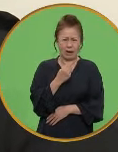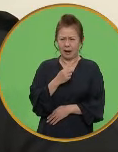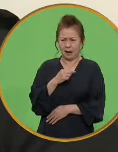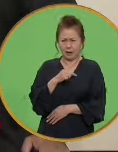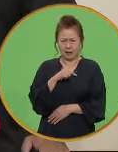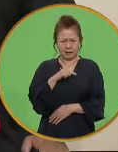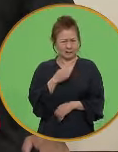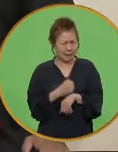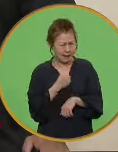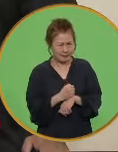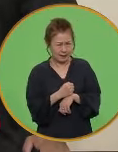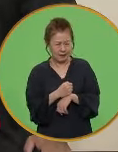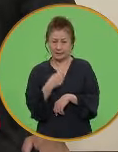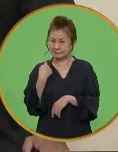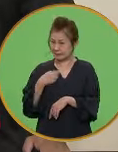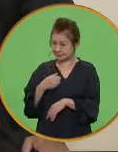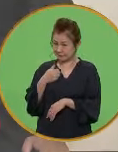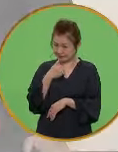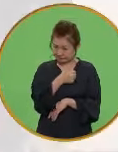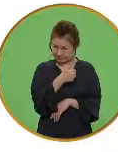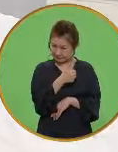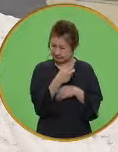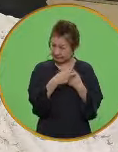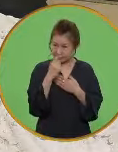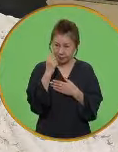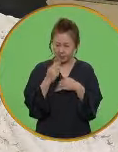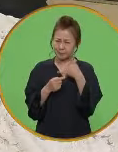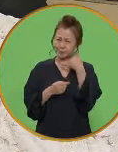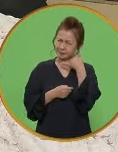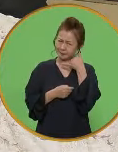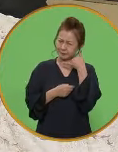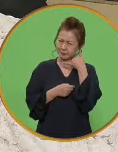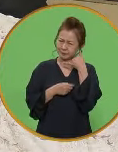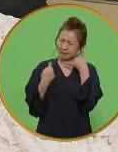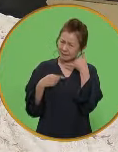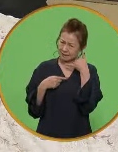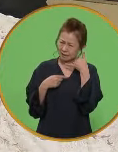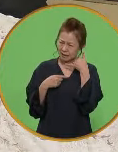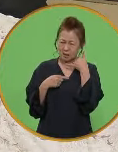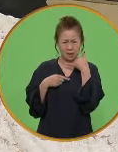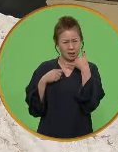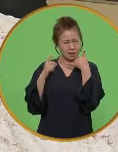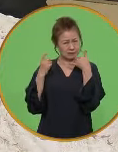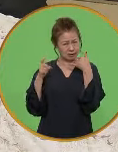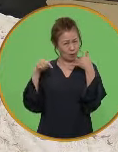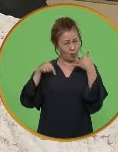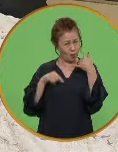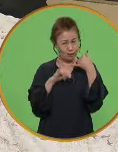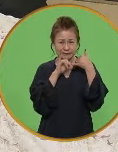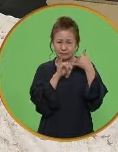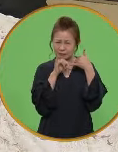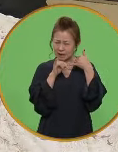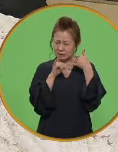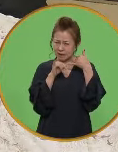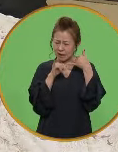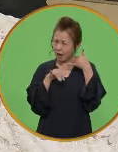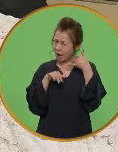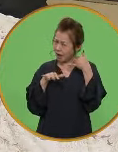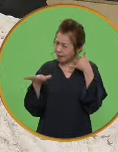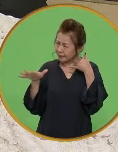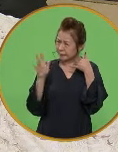だわ。先生に往診してもらいましょう。南方先生、城内にインフルエンザが蔓延しているよう